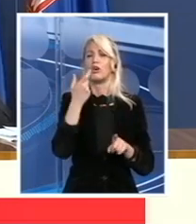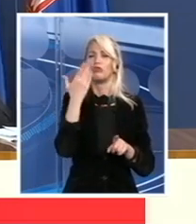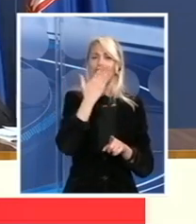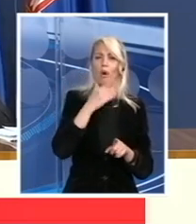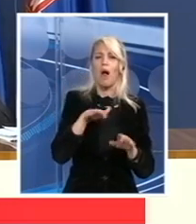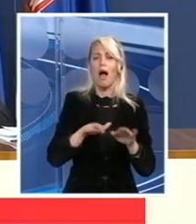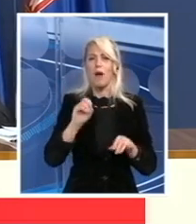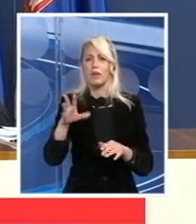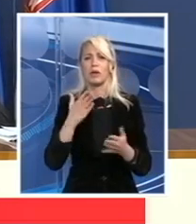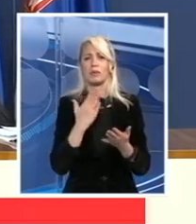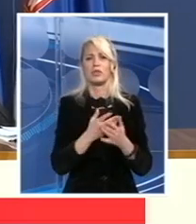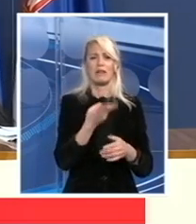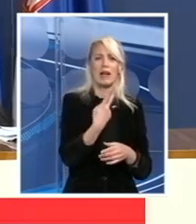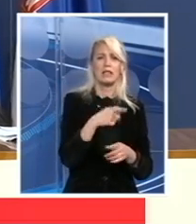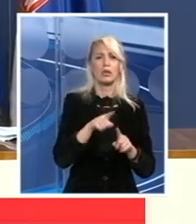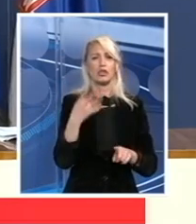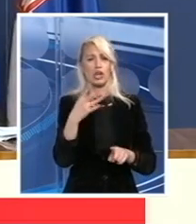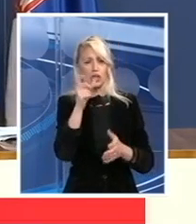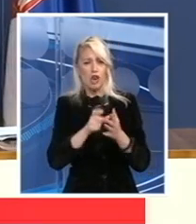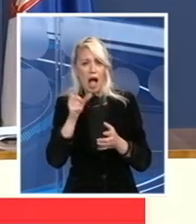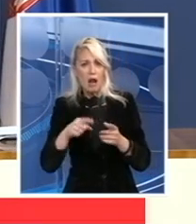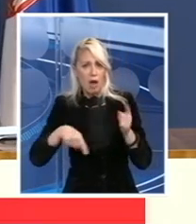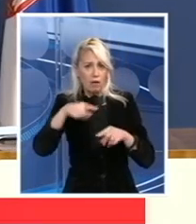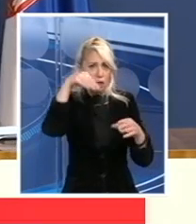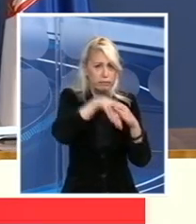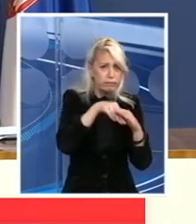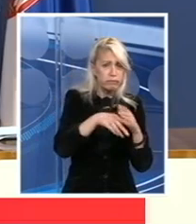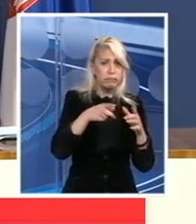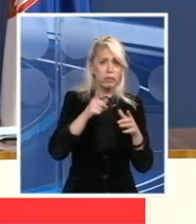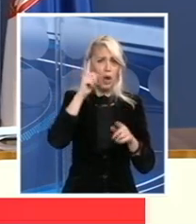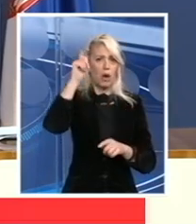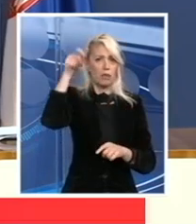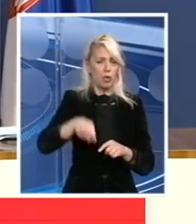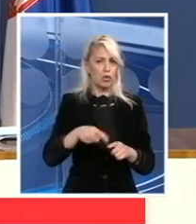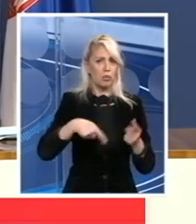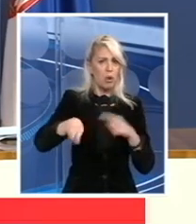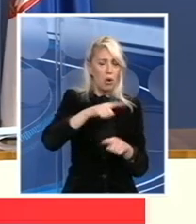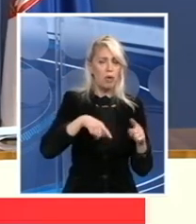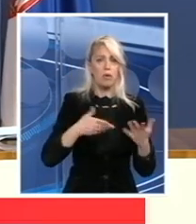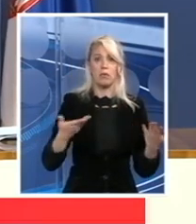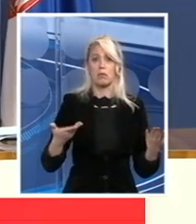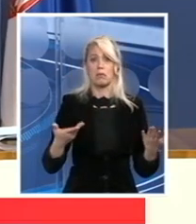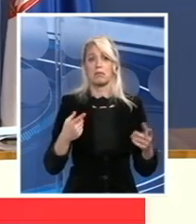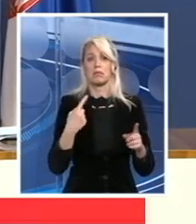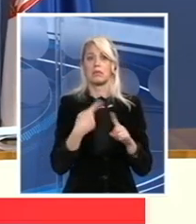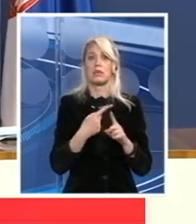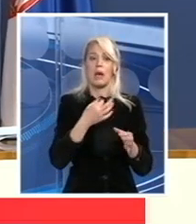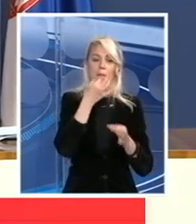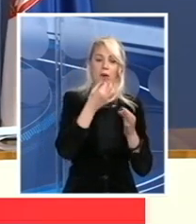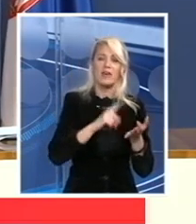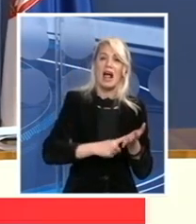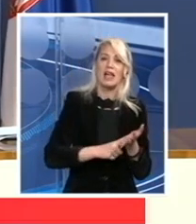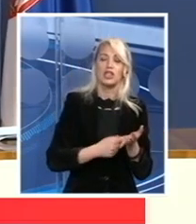40 članova biračkog odbora i tako dalje, kao i neki kritični momenti koji su kao, na primjer, provera lične